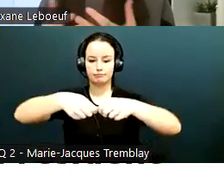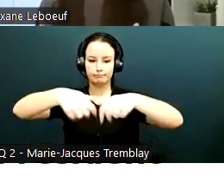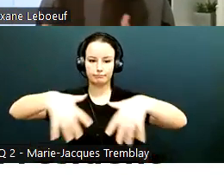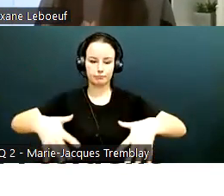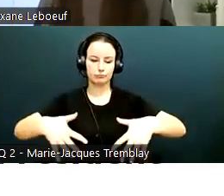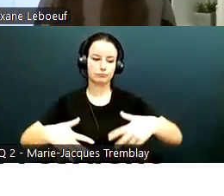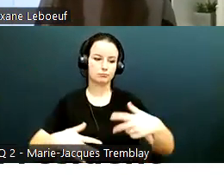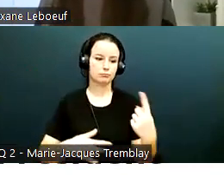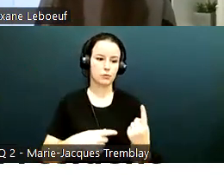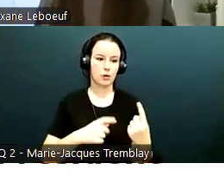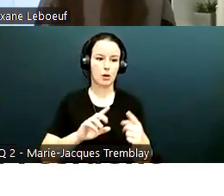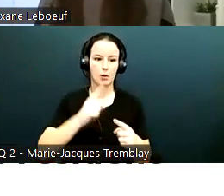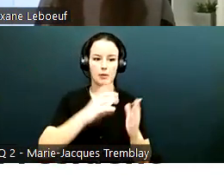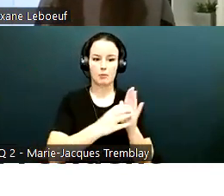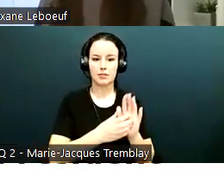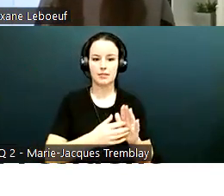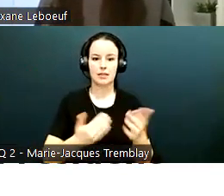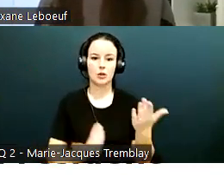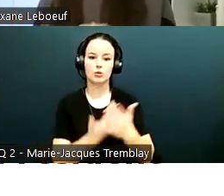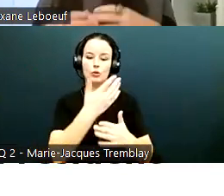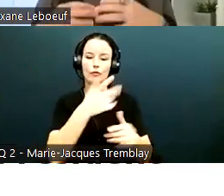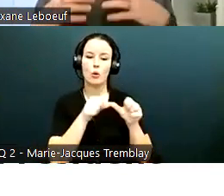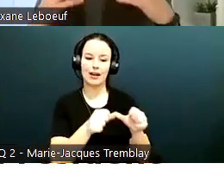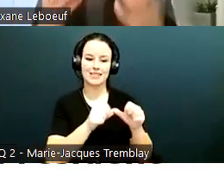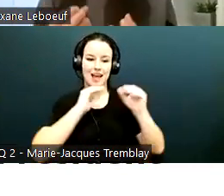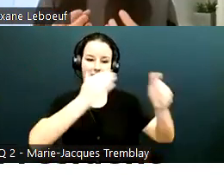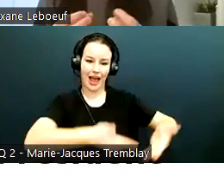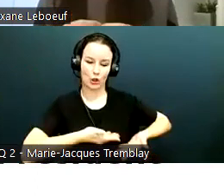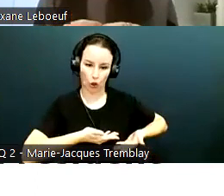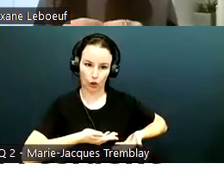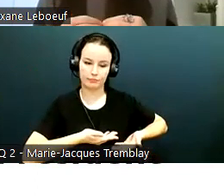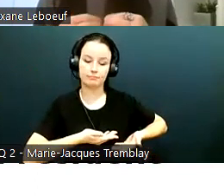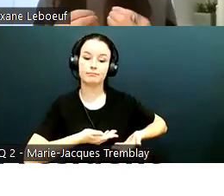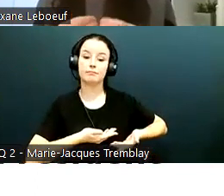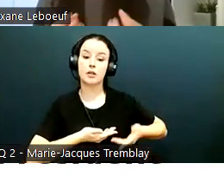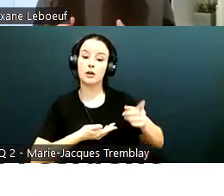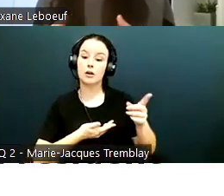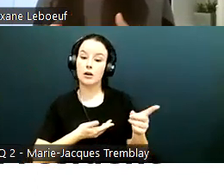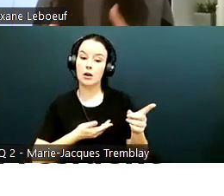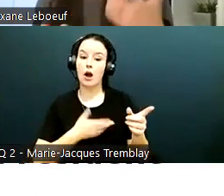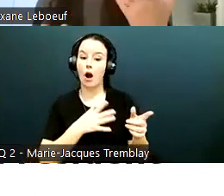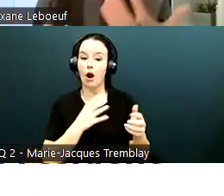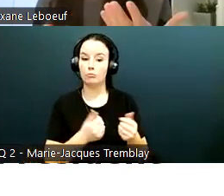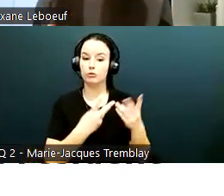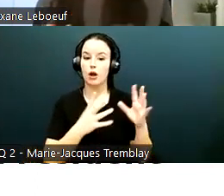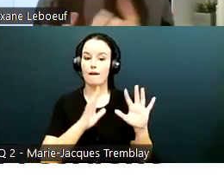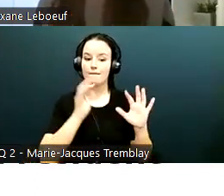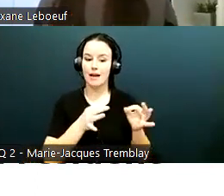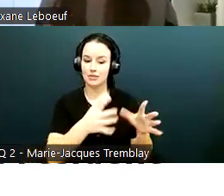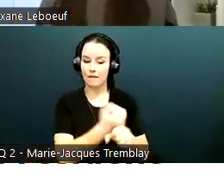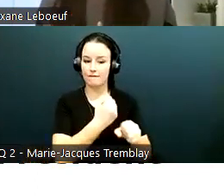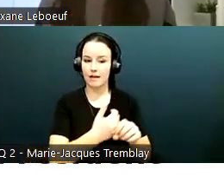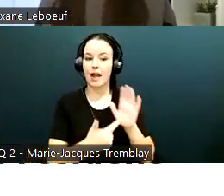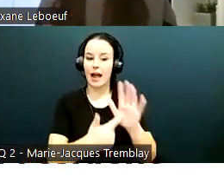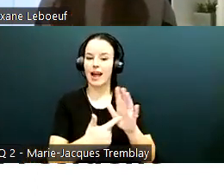le module 1, qui est l'accueil des nouveaux résidents. Donc, dans ce module-là, on propose différents mécanismes, entre autres un processus